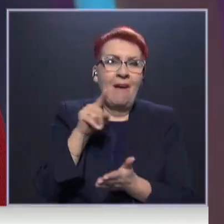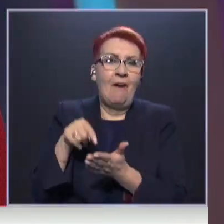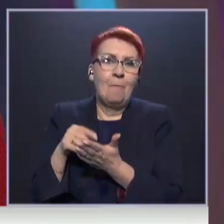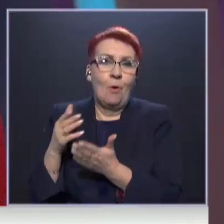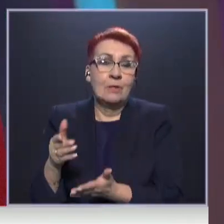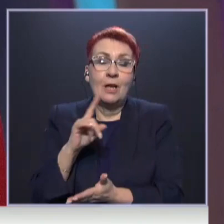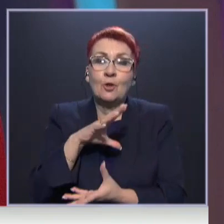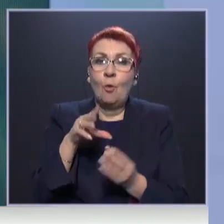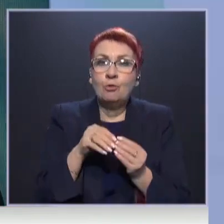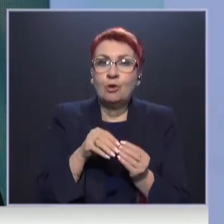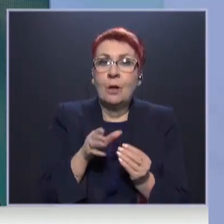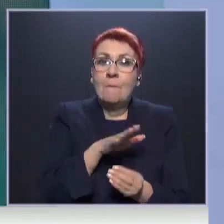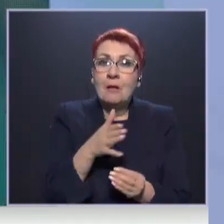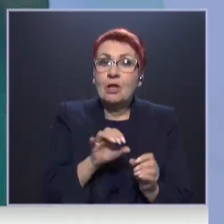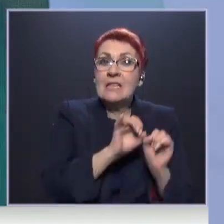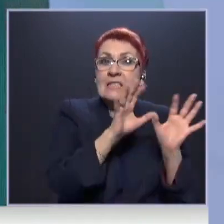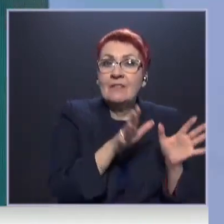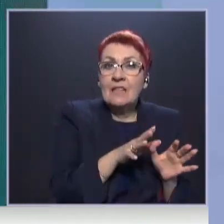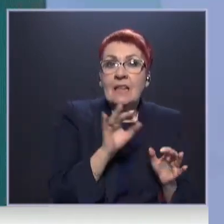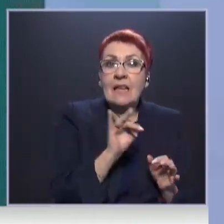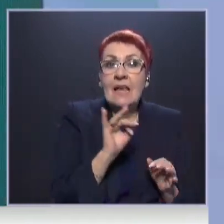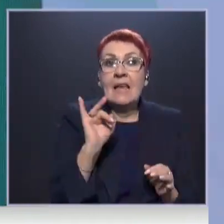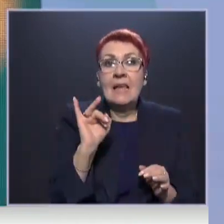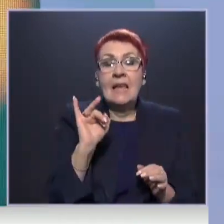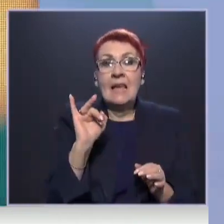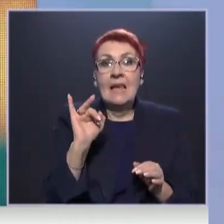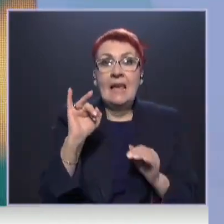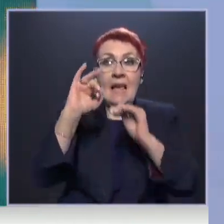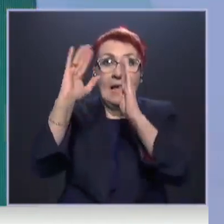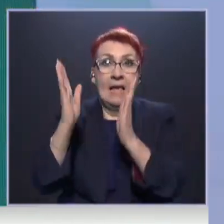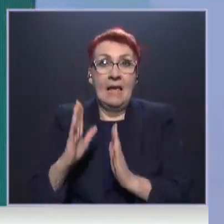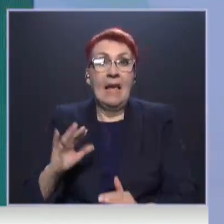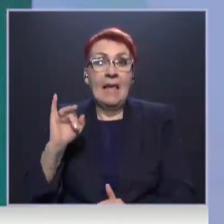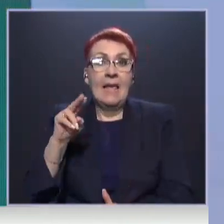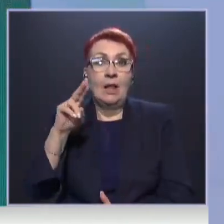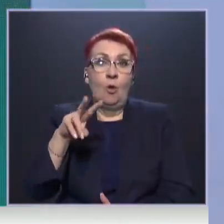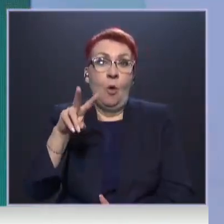Что общего между святыми и идолами? Вот идолы. Перун,